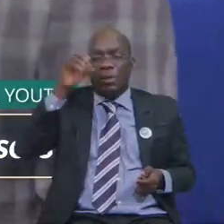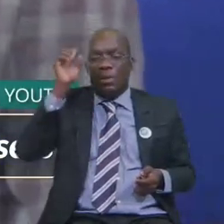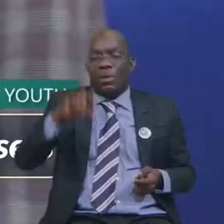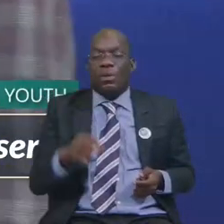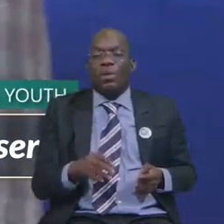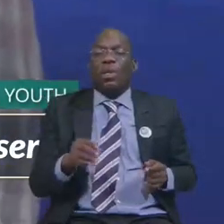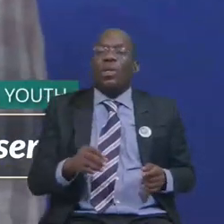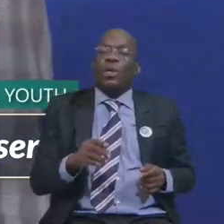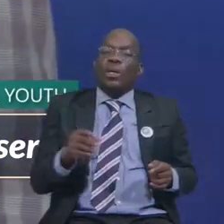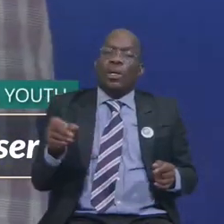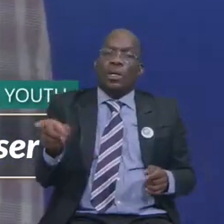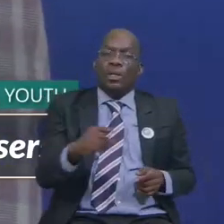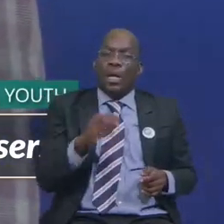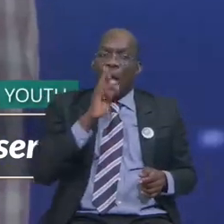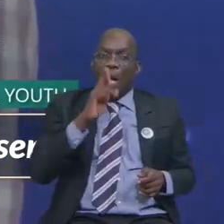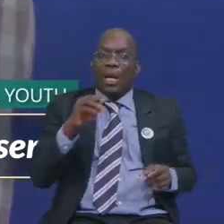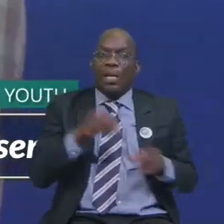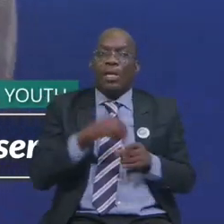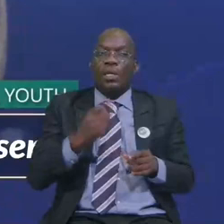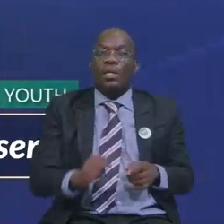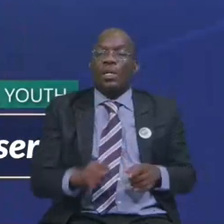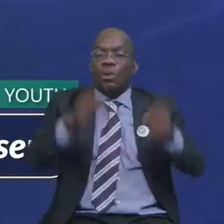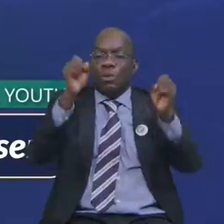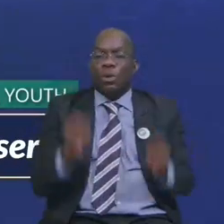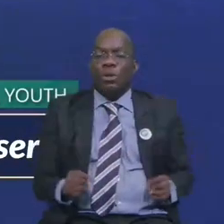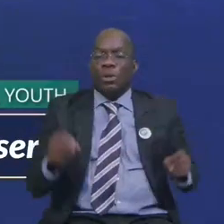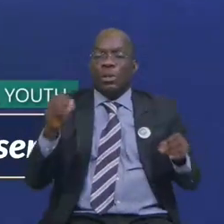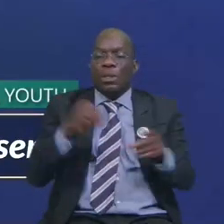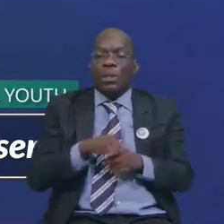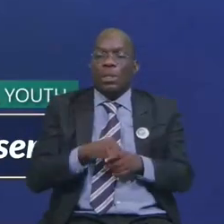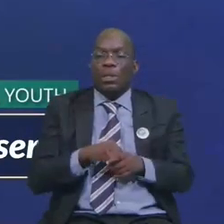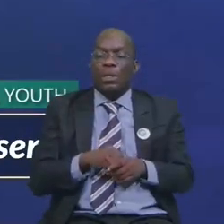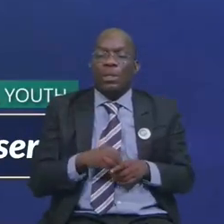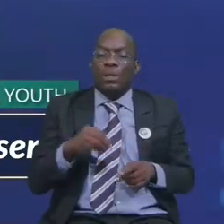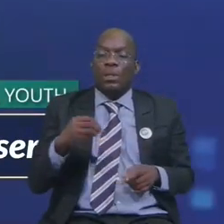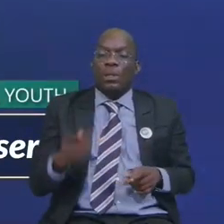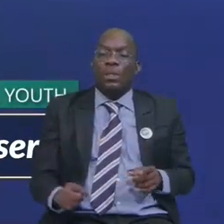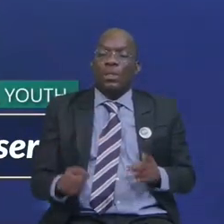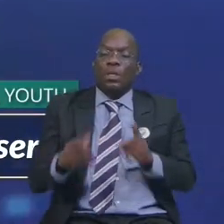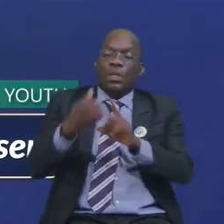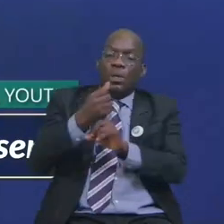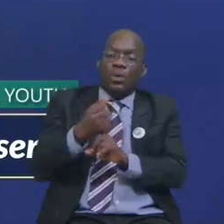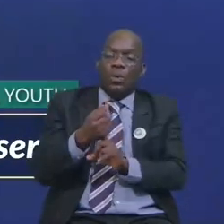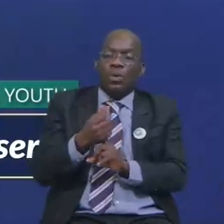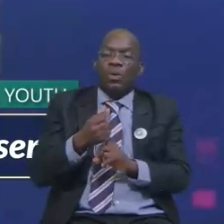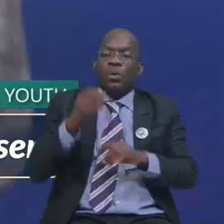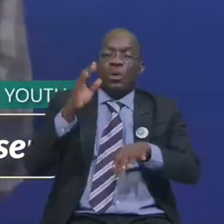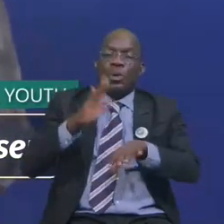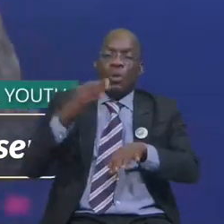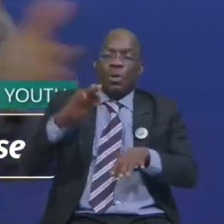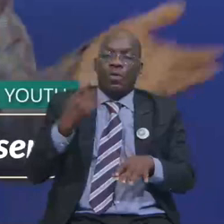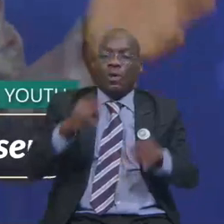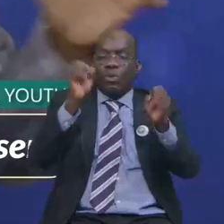ils sont dans dans les clubs des puissances des ténèbres